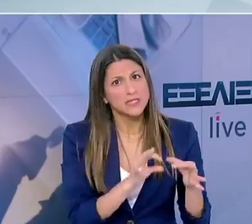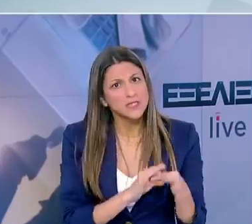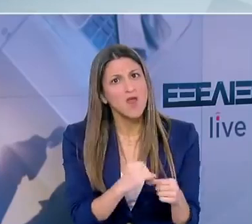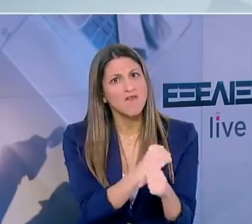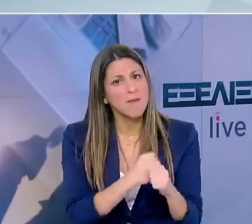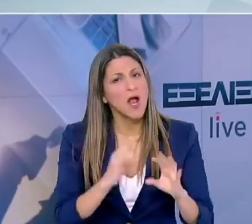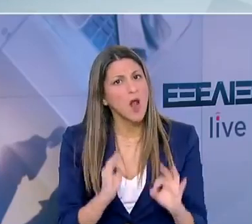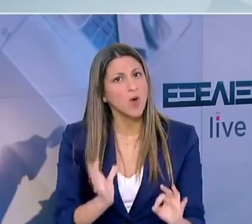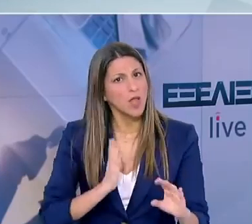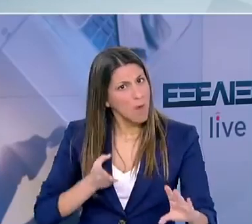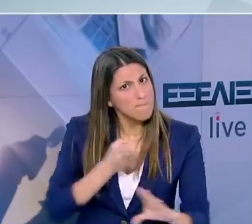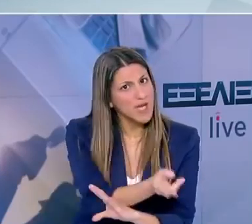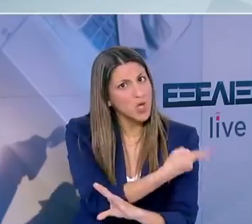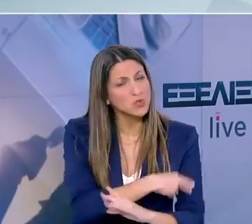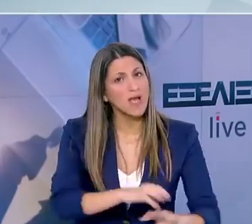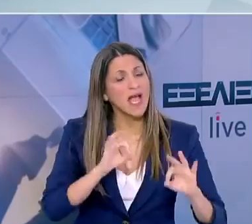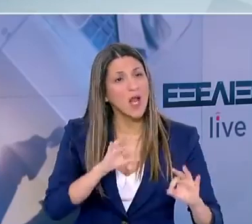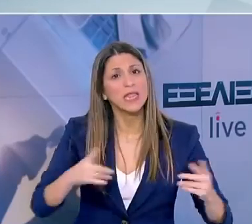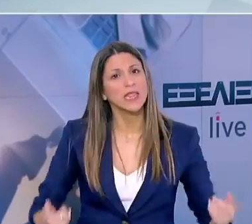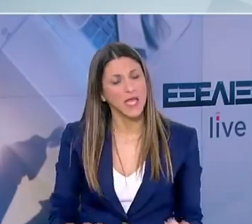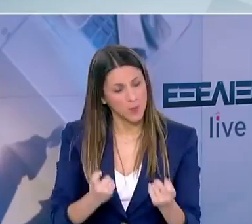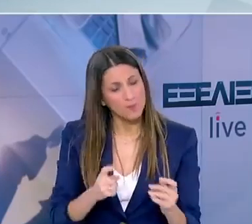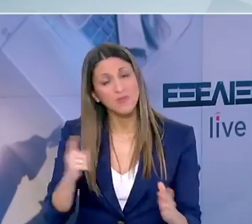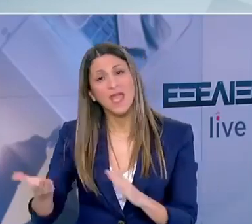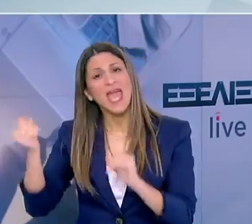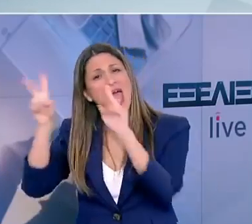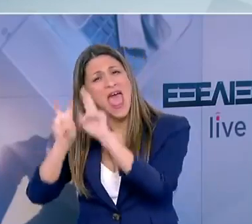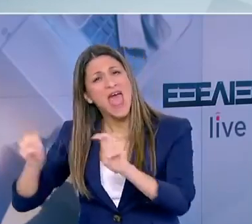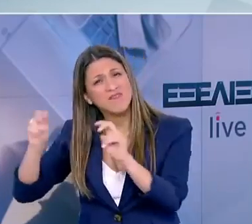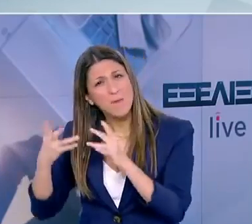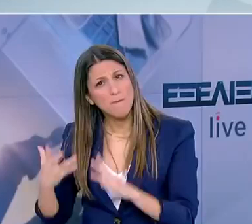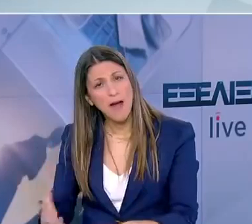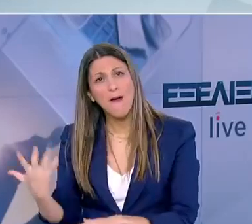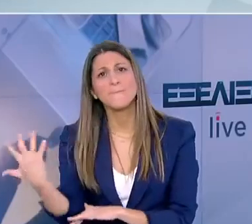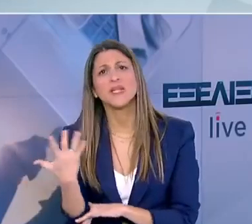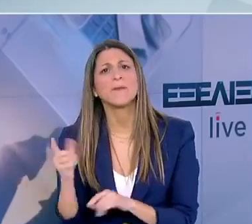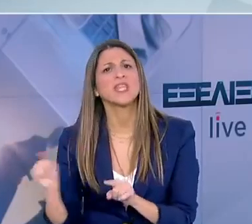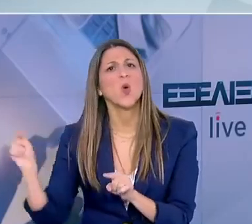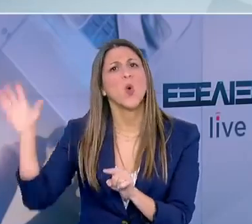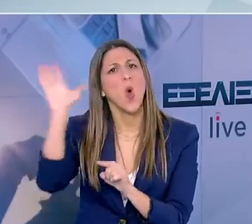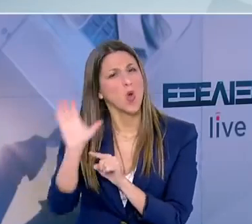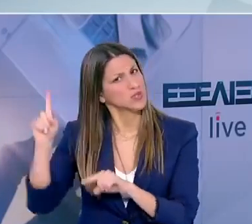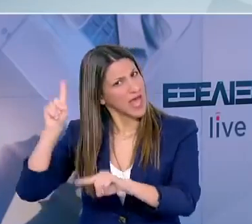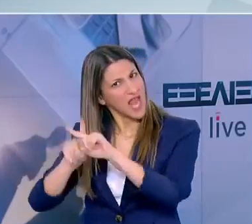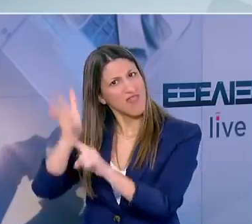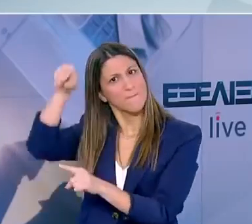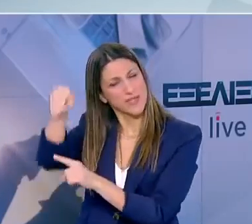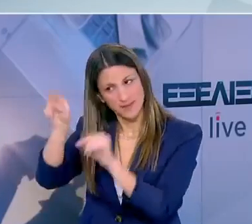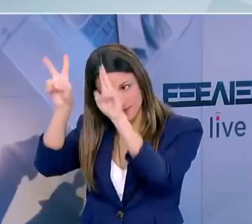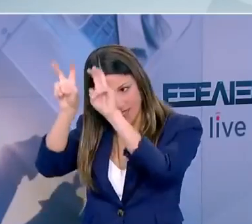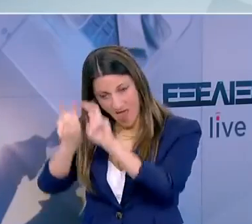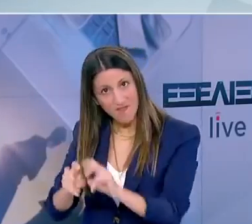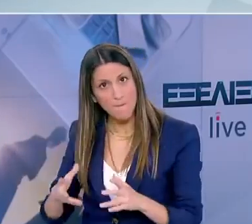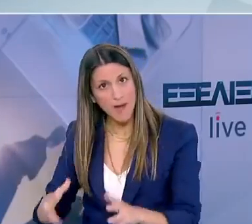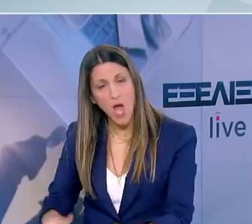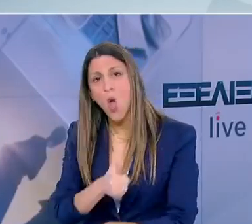που αφορούσε επαγγελματίες υγείας που αντιμετωπίζουν ασθενείς με εγκεφαλικό επεισόδιο σε 55 χώρες, στην οποία συμπεριλαμβάνεται και η Ελλάδα, καταγράφηκε